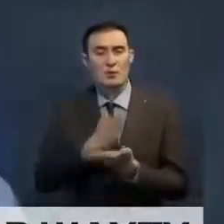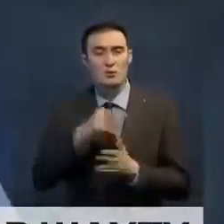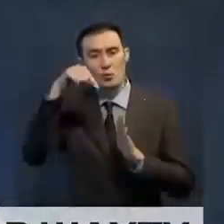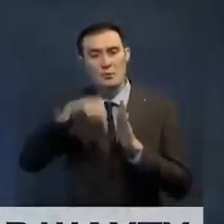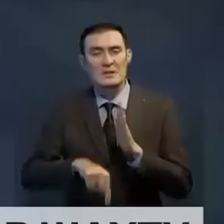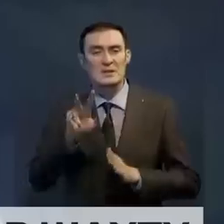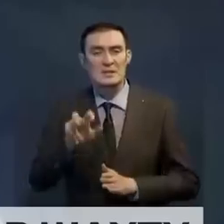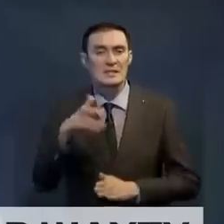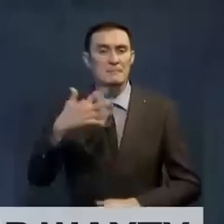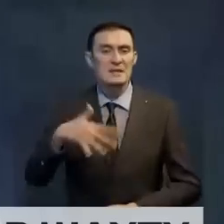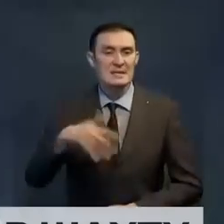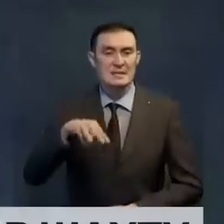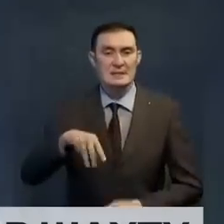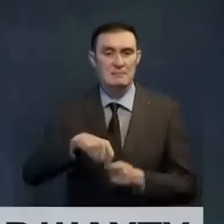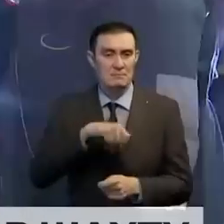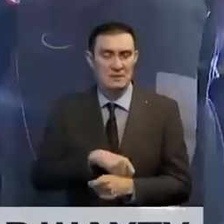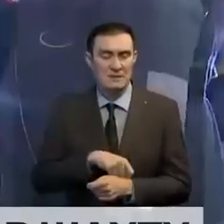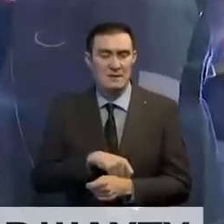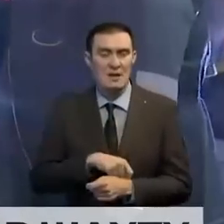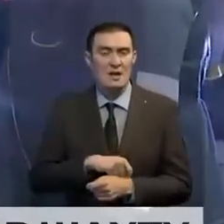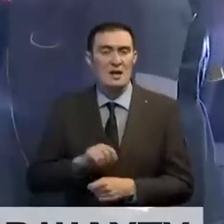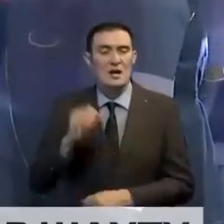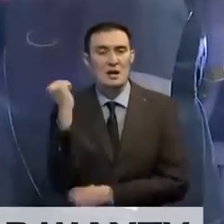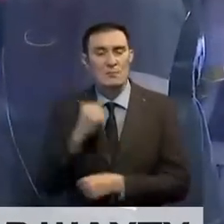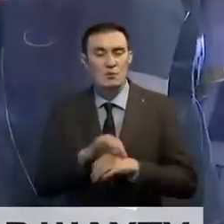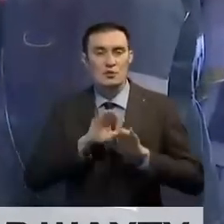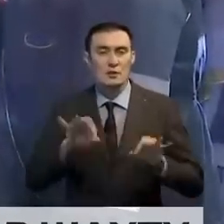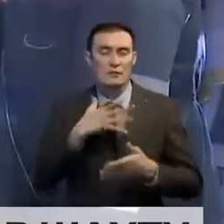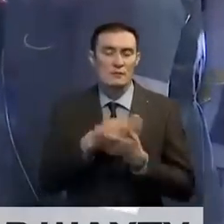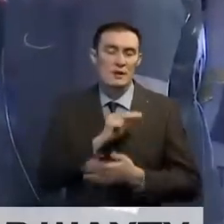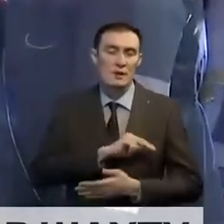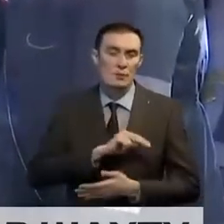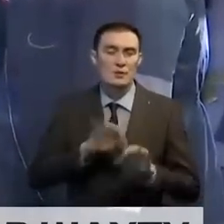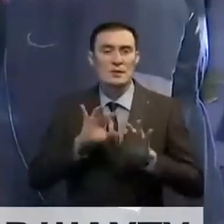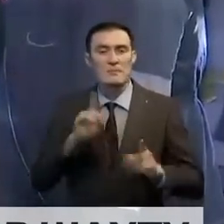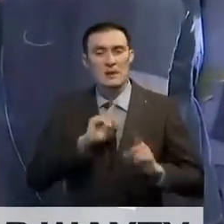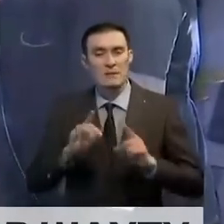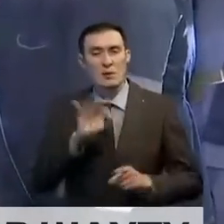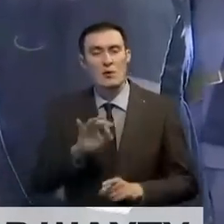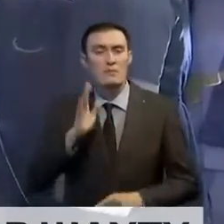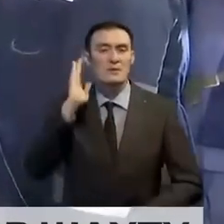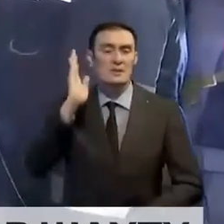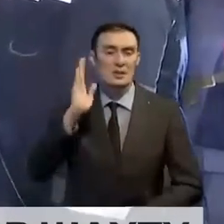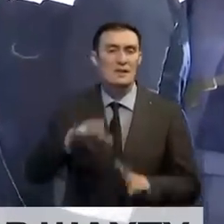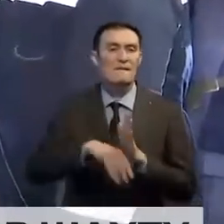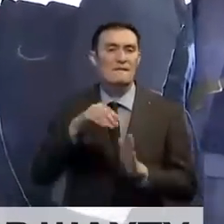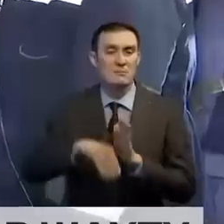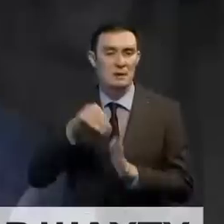глубине 350 метров. Шахтеры рассказали о своей работе и поговорили с Мейрамом Кажыкеном о предстоящих